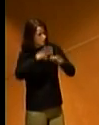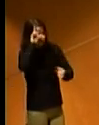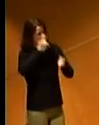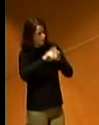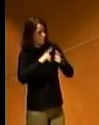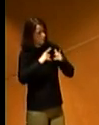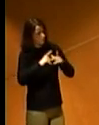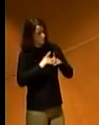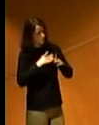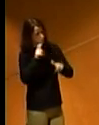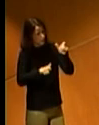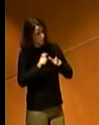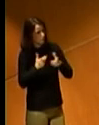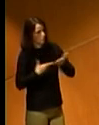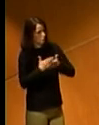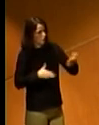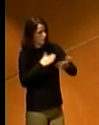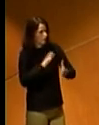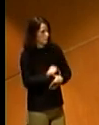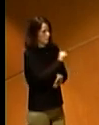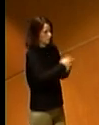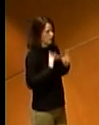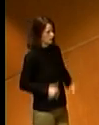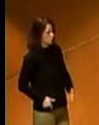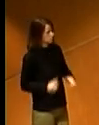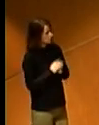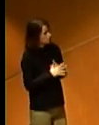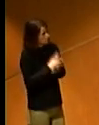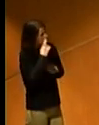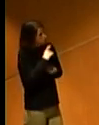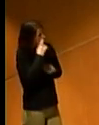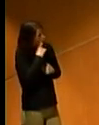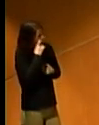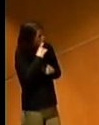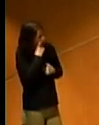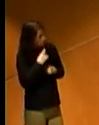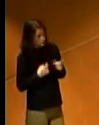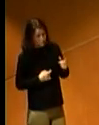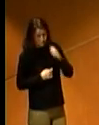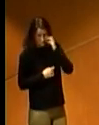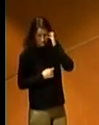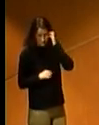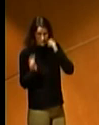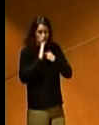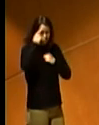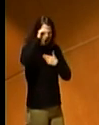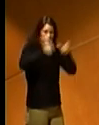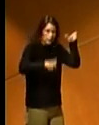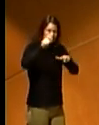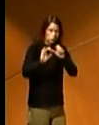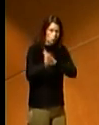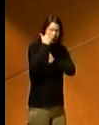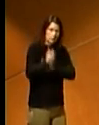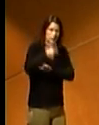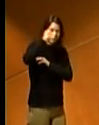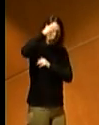Et nous intervenons dans la formation des personnels de l'éducation nationale. D'ailleurs, je pensais, j'imaginais qu'il y en avait dans la salle, mais apparemment, aucun